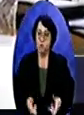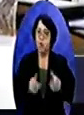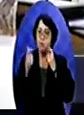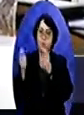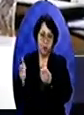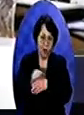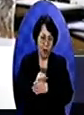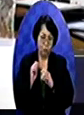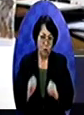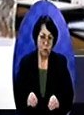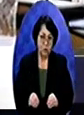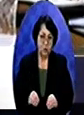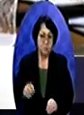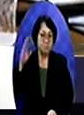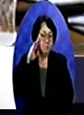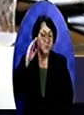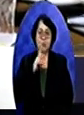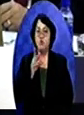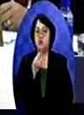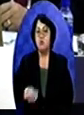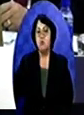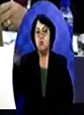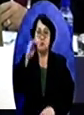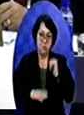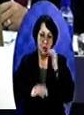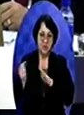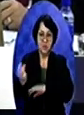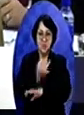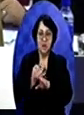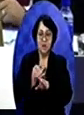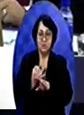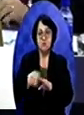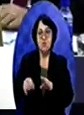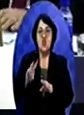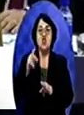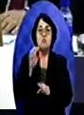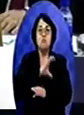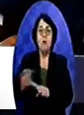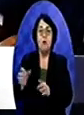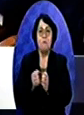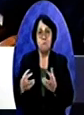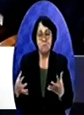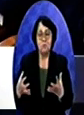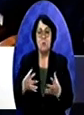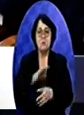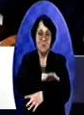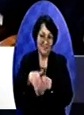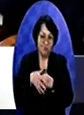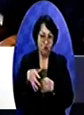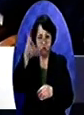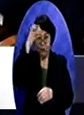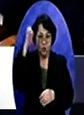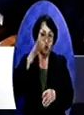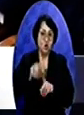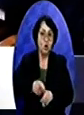боллоо. Үүндээ цэвсүүчний бий бүрэлдэхүүнд байгаа барилга инженерийн нэгжийг өргөжүүлэн бие даасан төрийн цэргийн хэмжээнд бэхжүүлэх болон